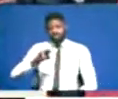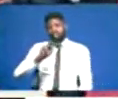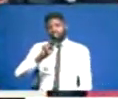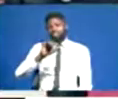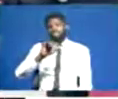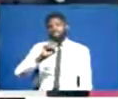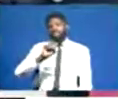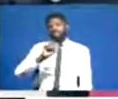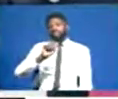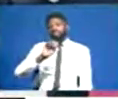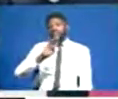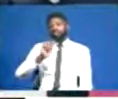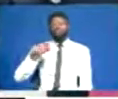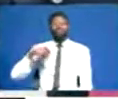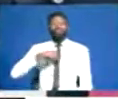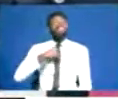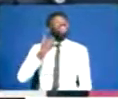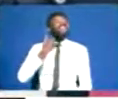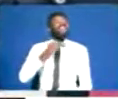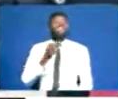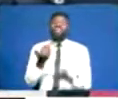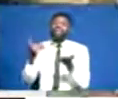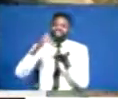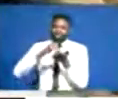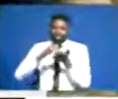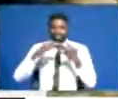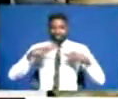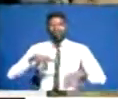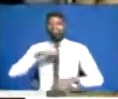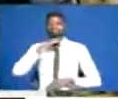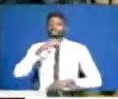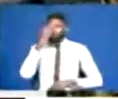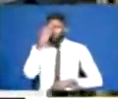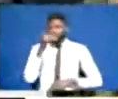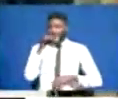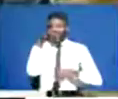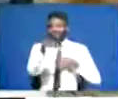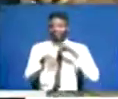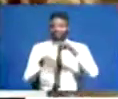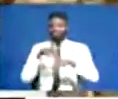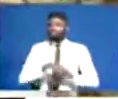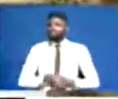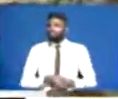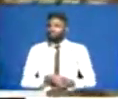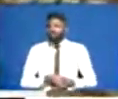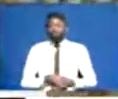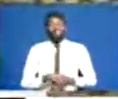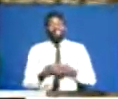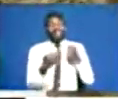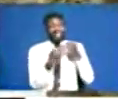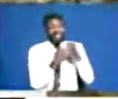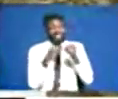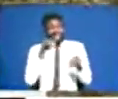hatutaki tena kupoteza maisha kwa sababu ya hawa wanyama. Previously, at least 8 hyenas attacked a